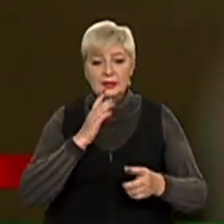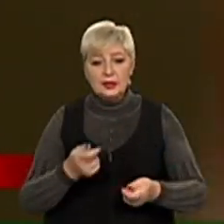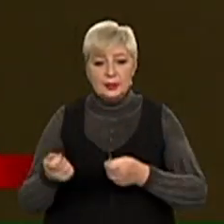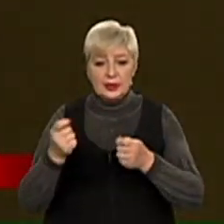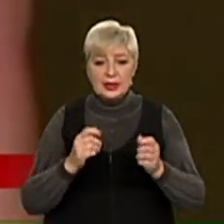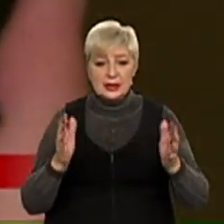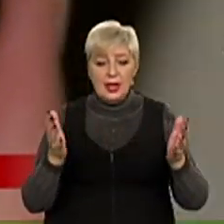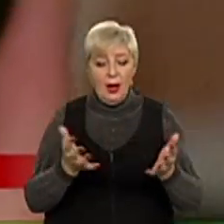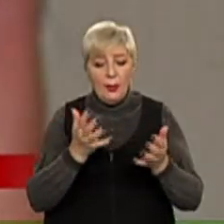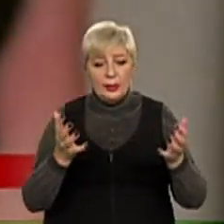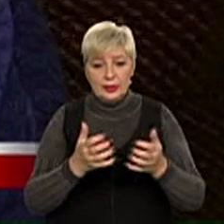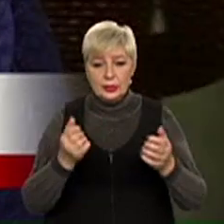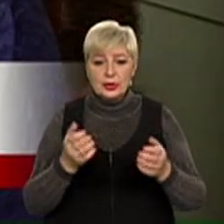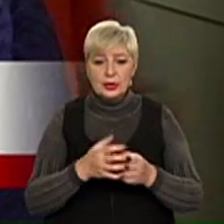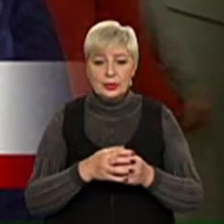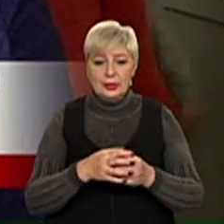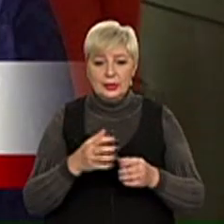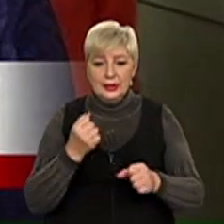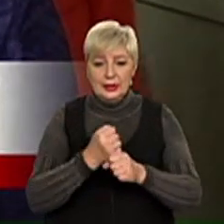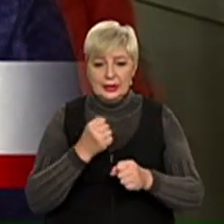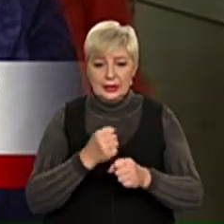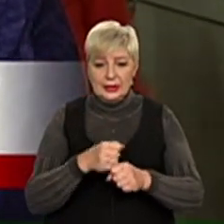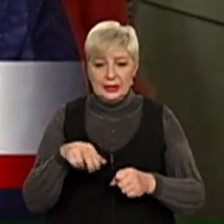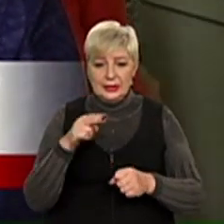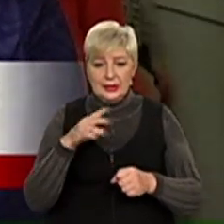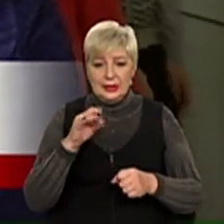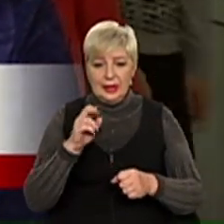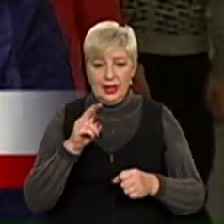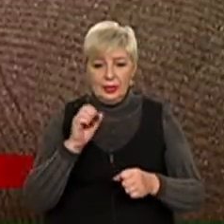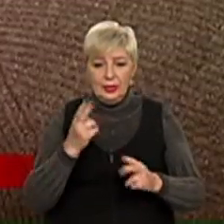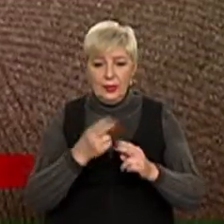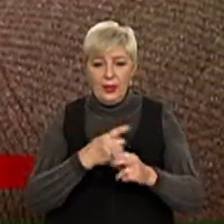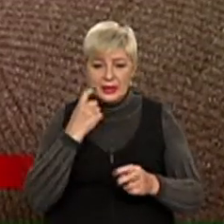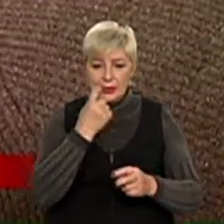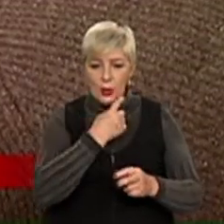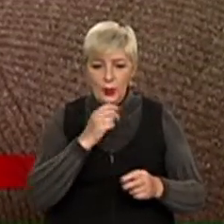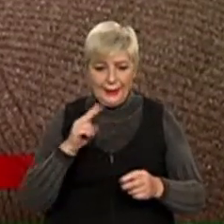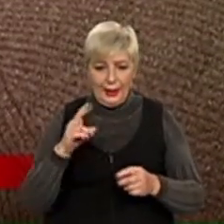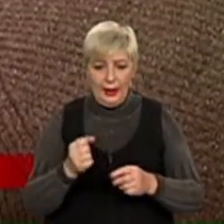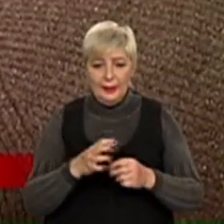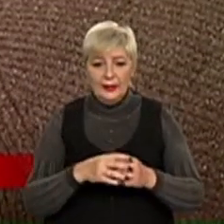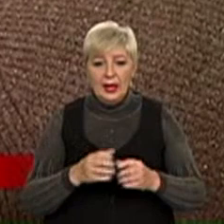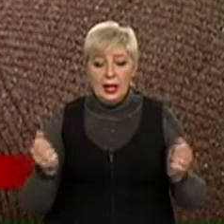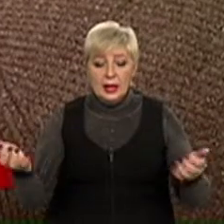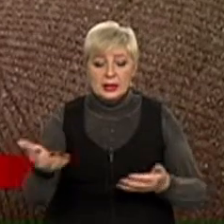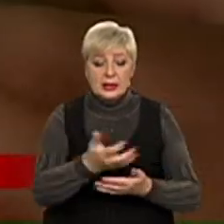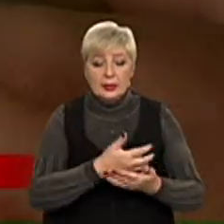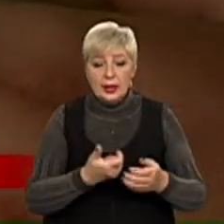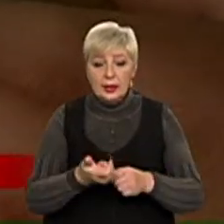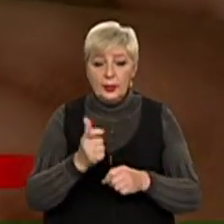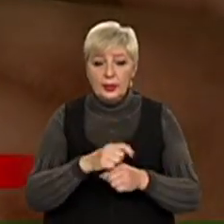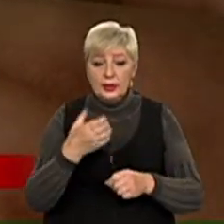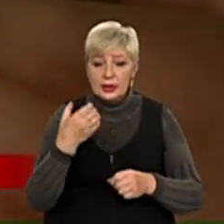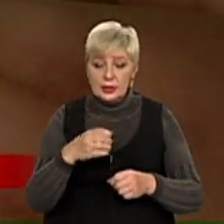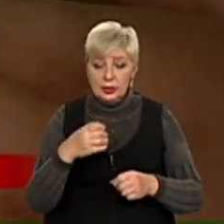подушечку у вигляді героя мультфільму. Я сіла дракону на шнуфурю без зубика. Сьомищорічний фестиваль інклюзії зібрав понад сотню